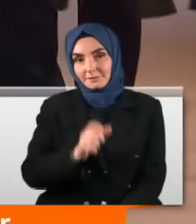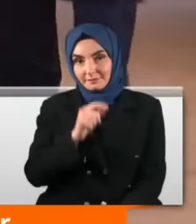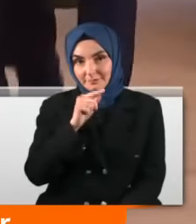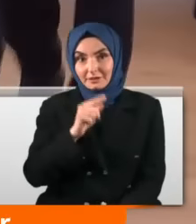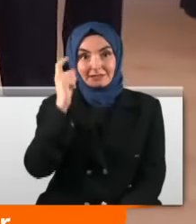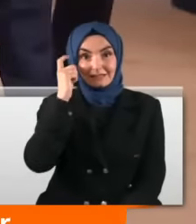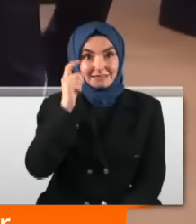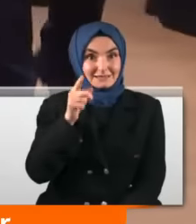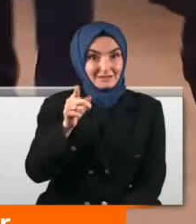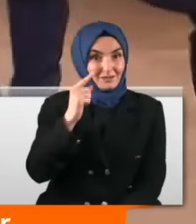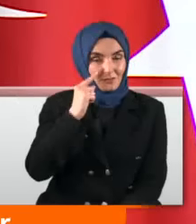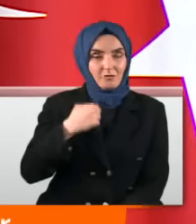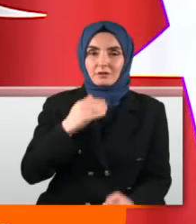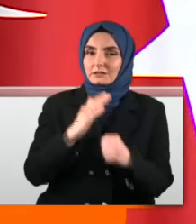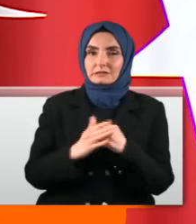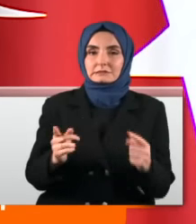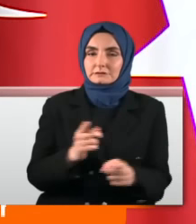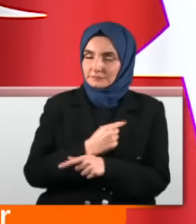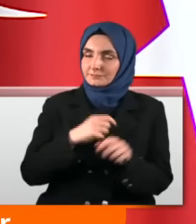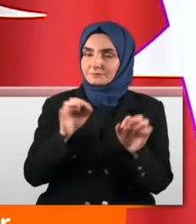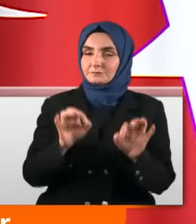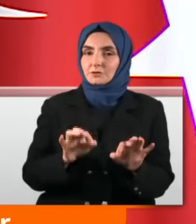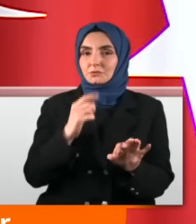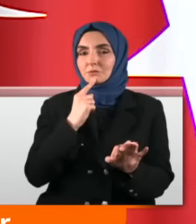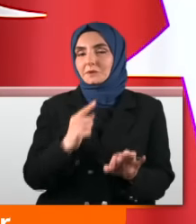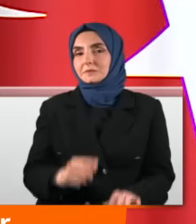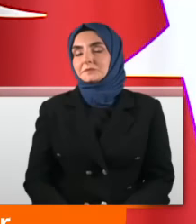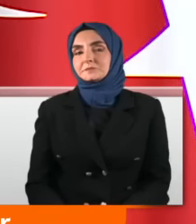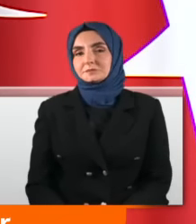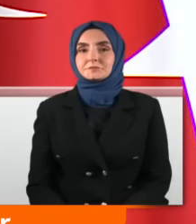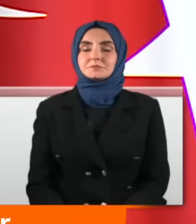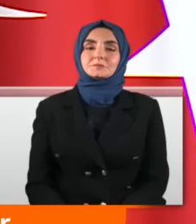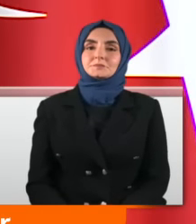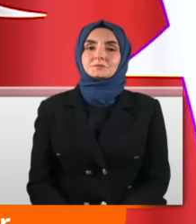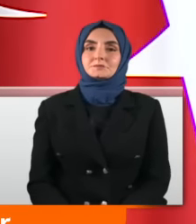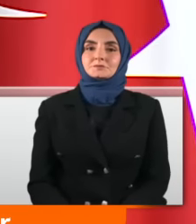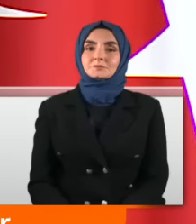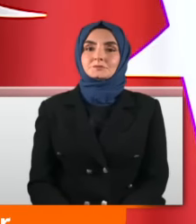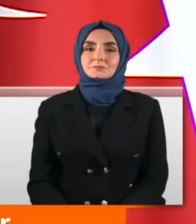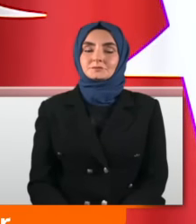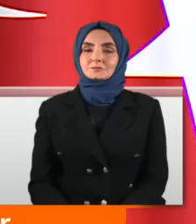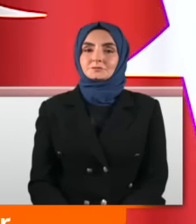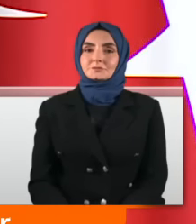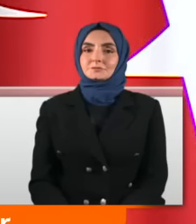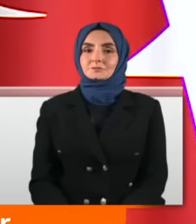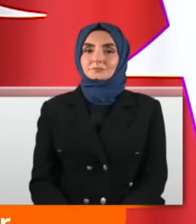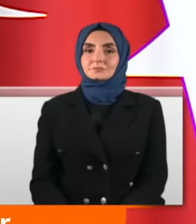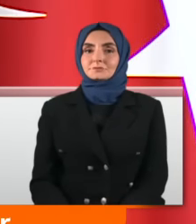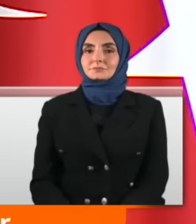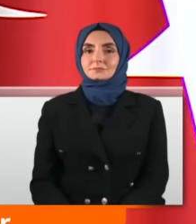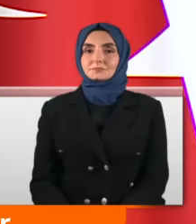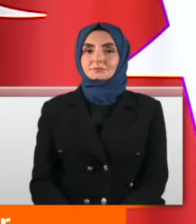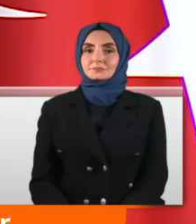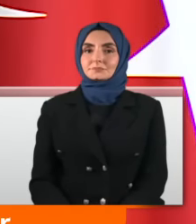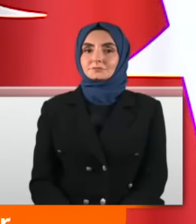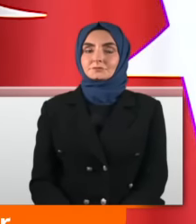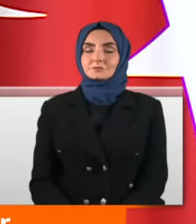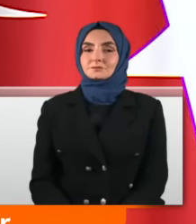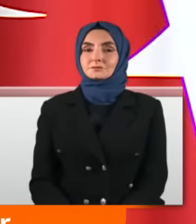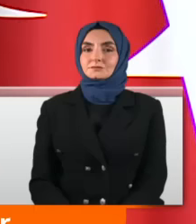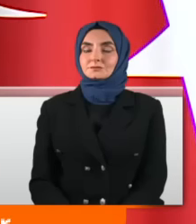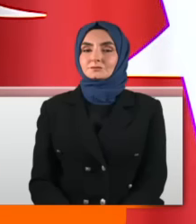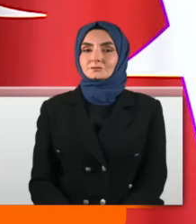yaptırım uygulanacağını duyurdu. İsrail'e yönelik bir dizi yeni tedbir almayı kararlaştırdık. Sayın Cumhurbaşkanımız tarafından olaylanan bu